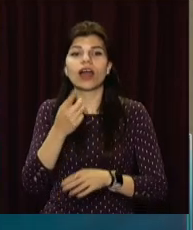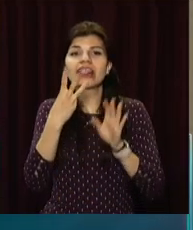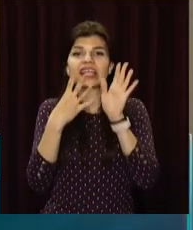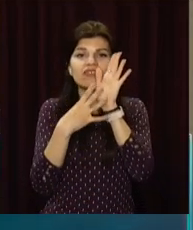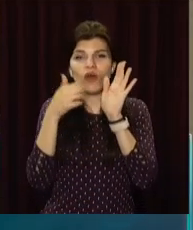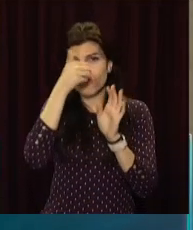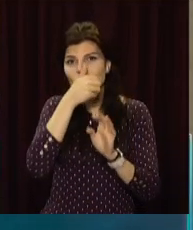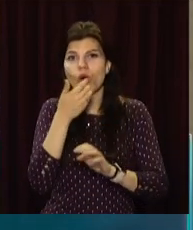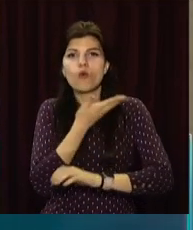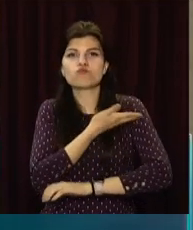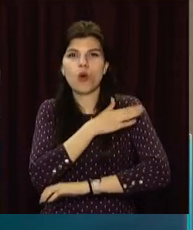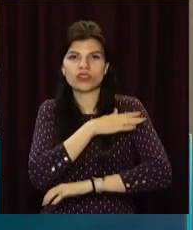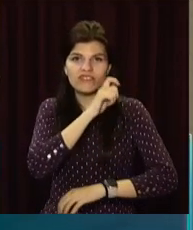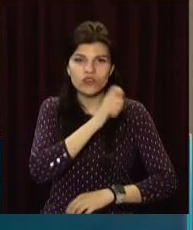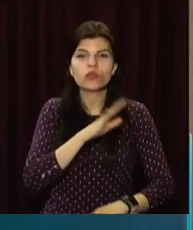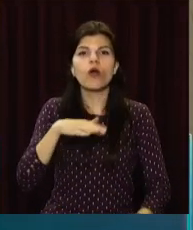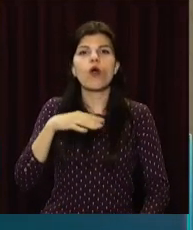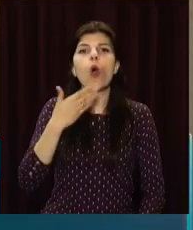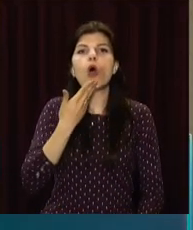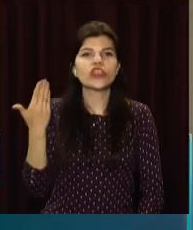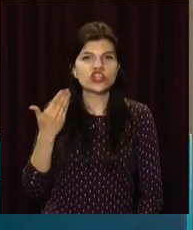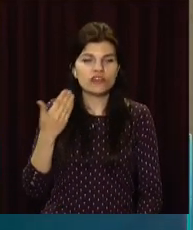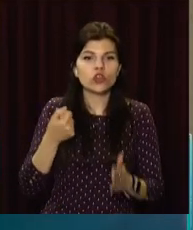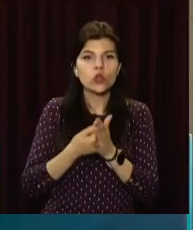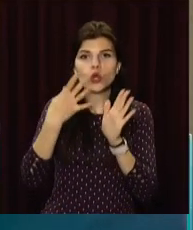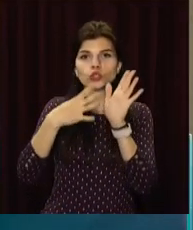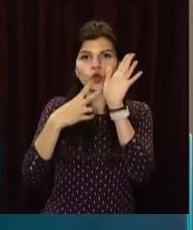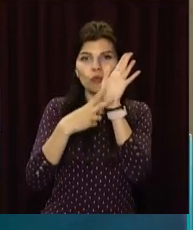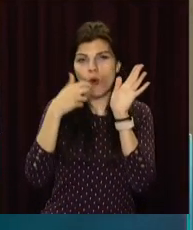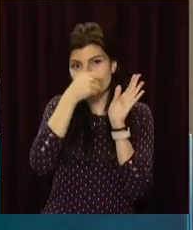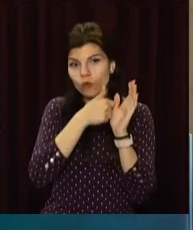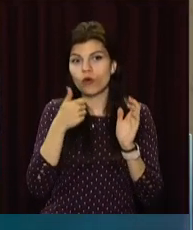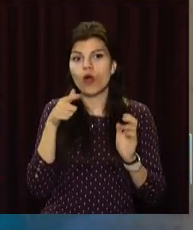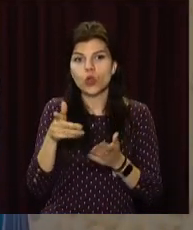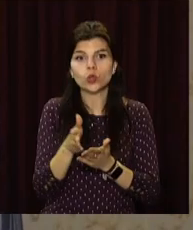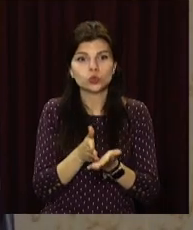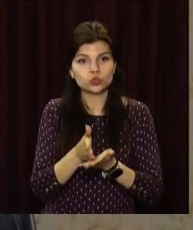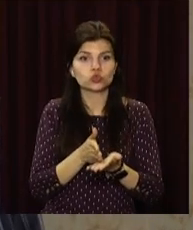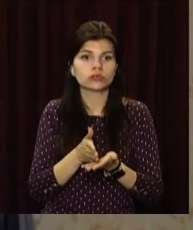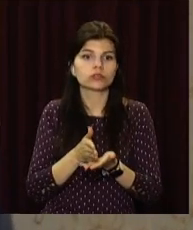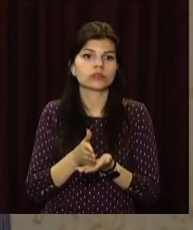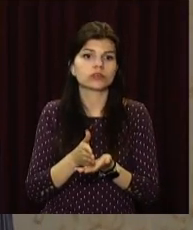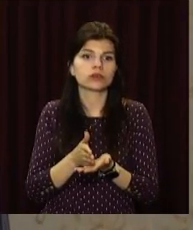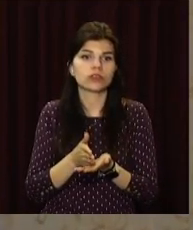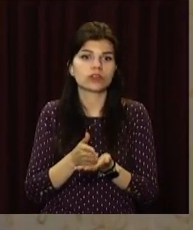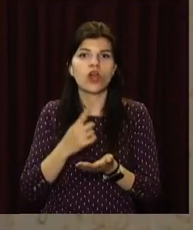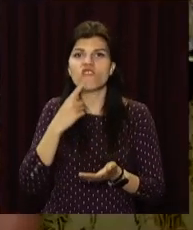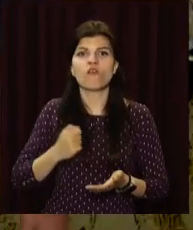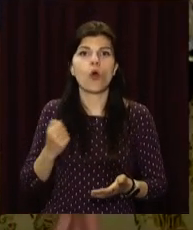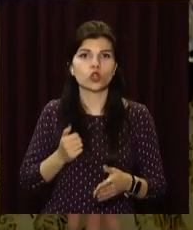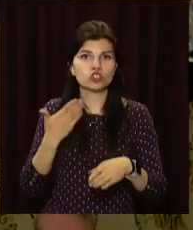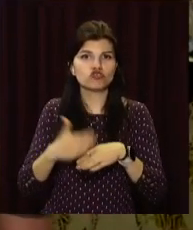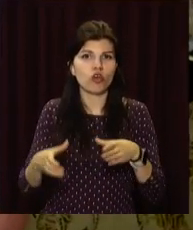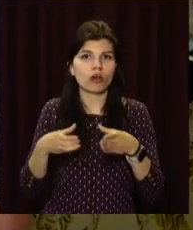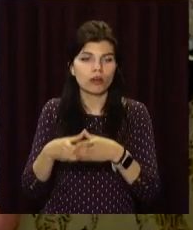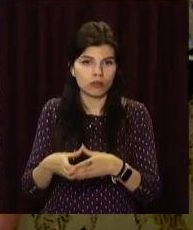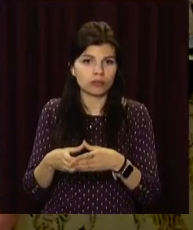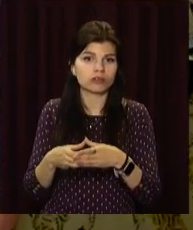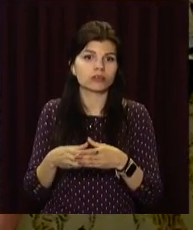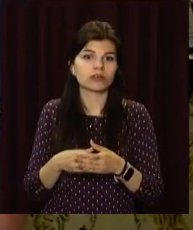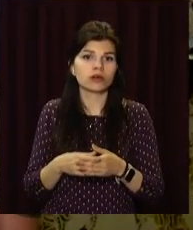року, потім отечественною. Аж до 47-го року вона служила у воїнській часті.